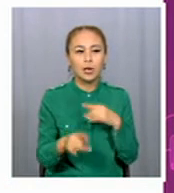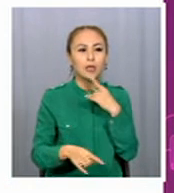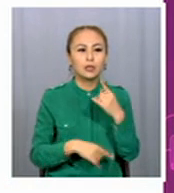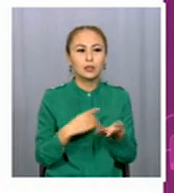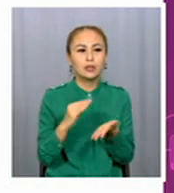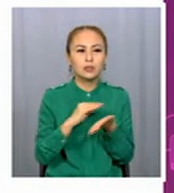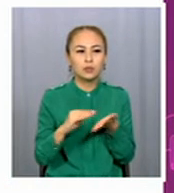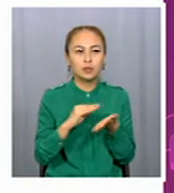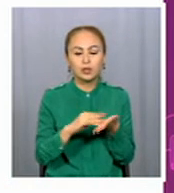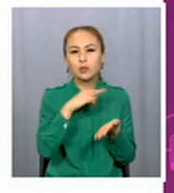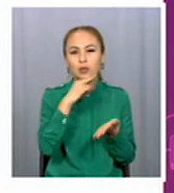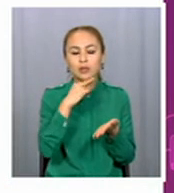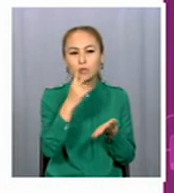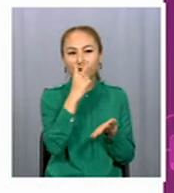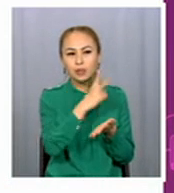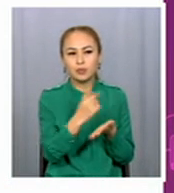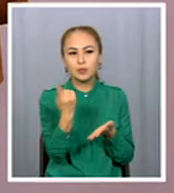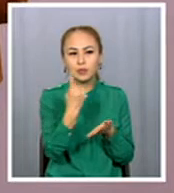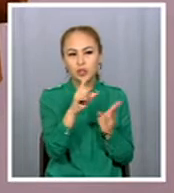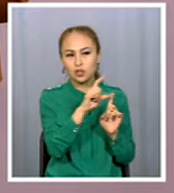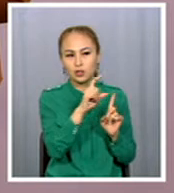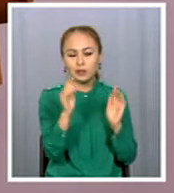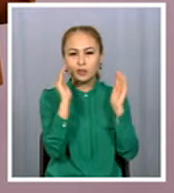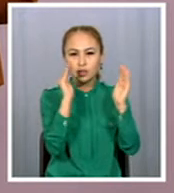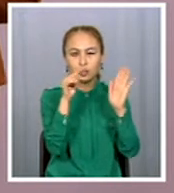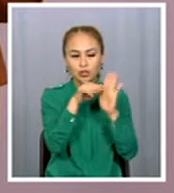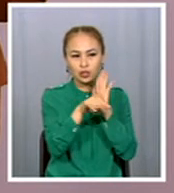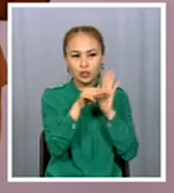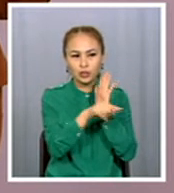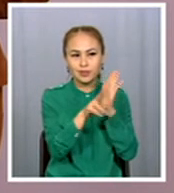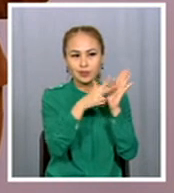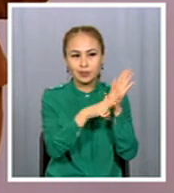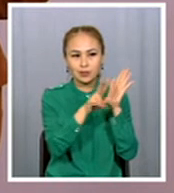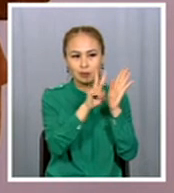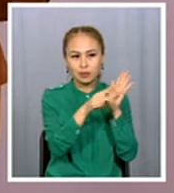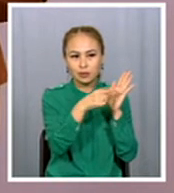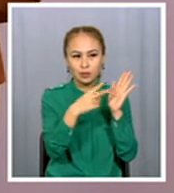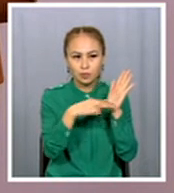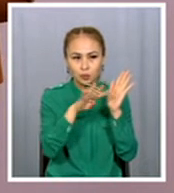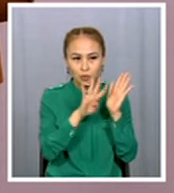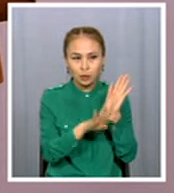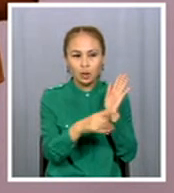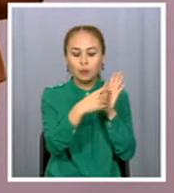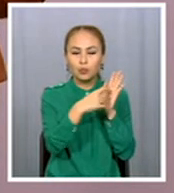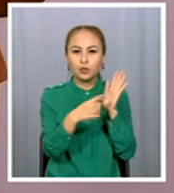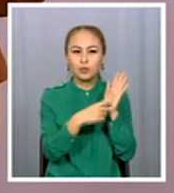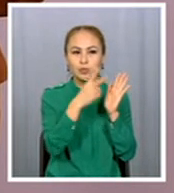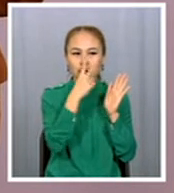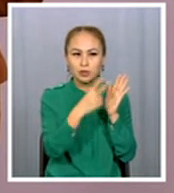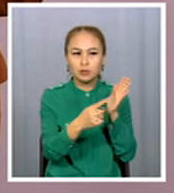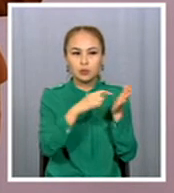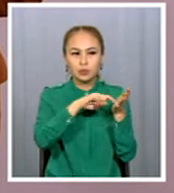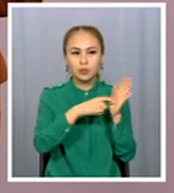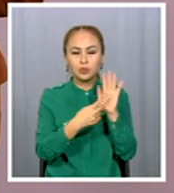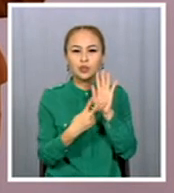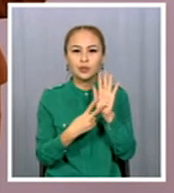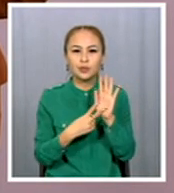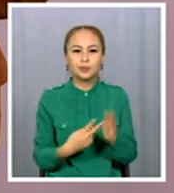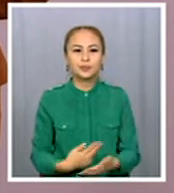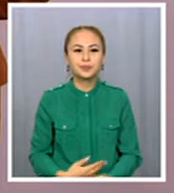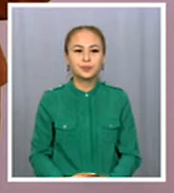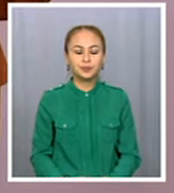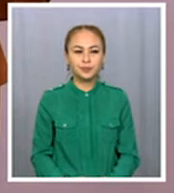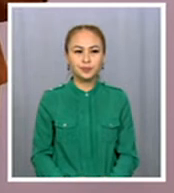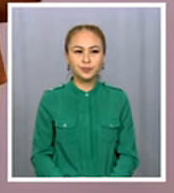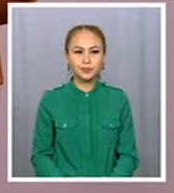назар аударамыз. Бірінші жақша ішіндегі амал, екінші жақша сыртындағы бөлу амалы, үшінші көбейту амалы